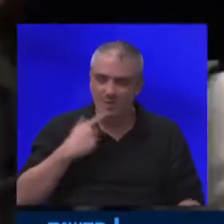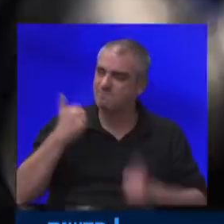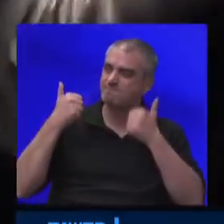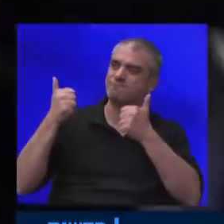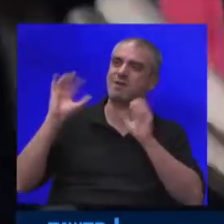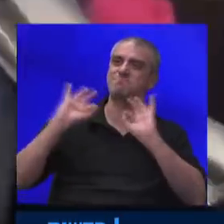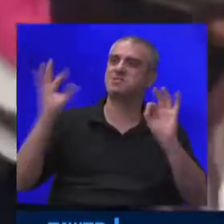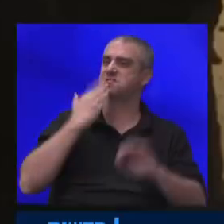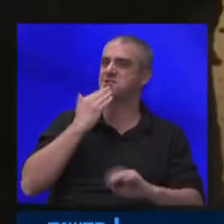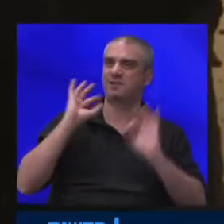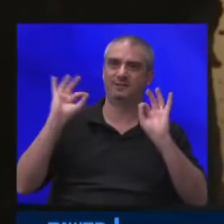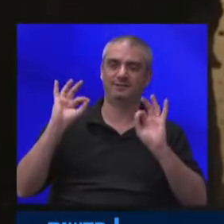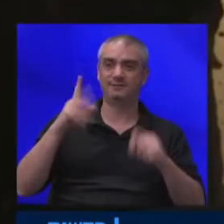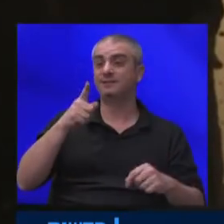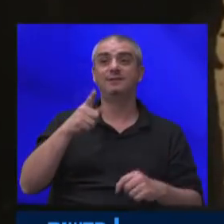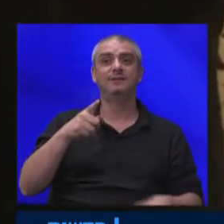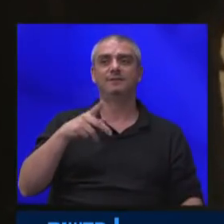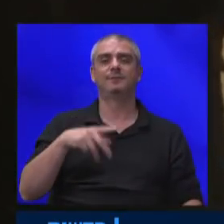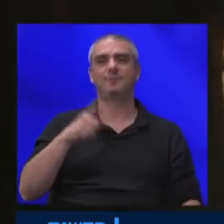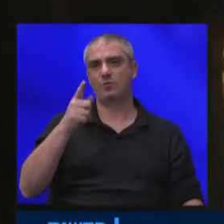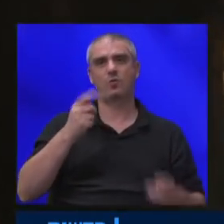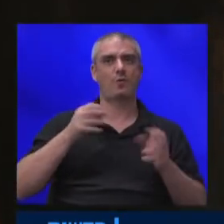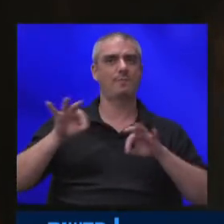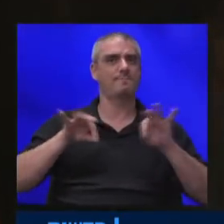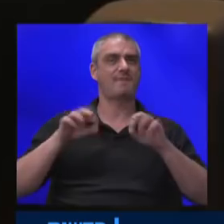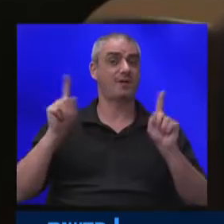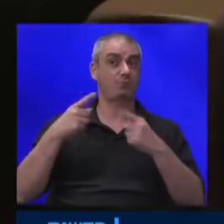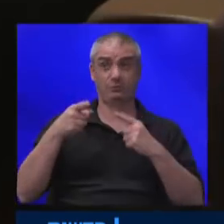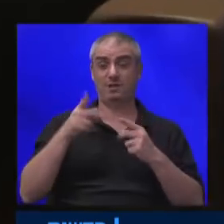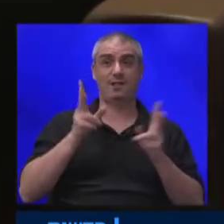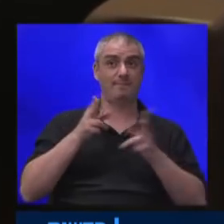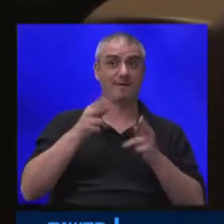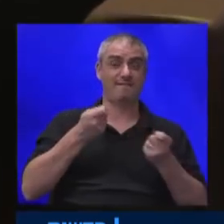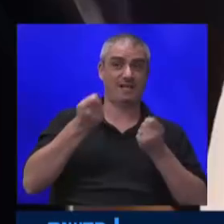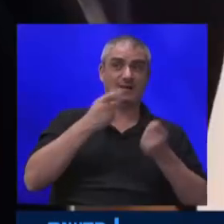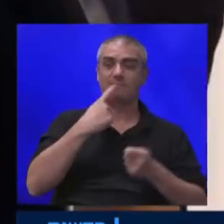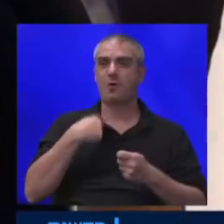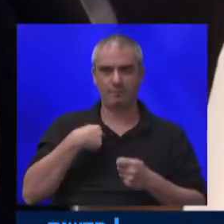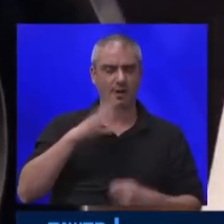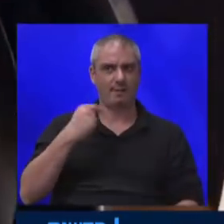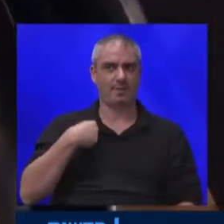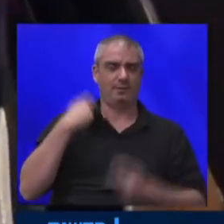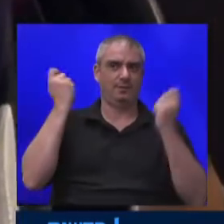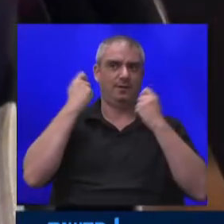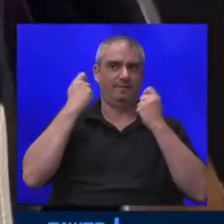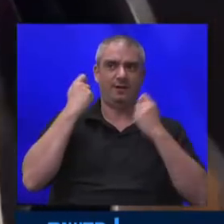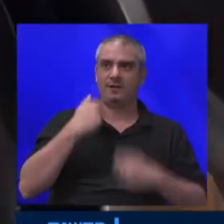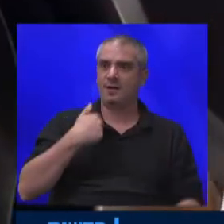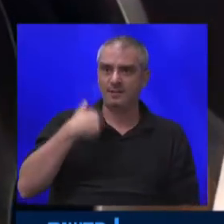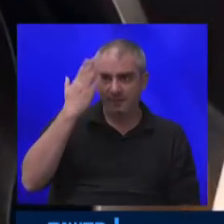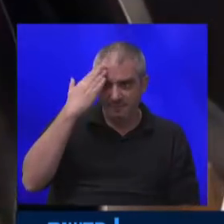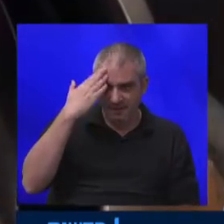יוסוף סדיקי הוא מפיק מוזיקלי, ומה שהוא אמר לי תפס גם אותי בהפתעה. I know Aviv